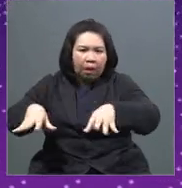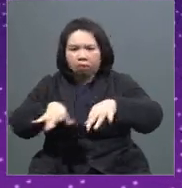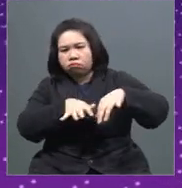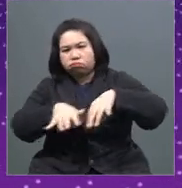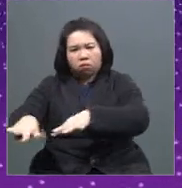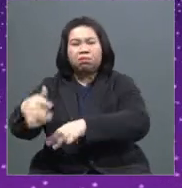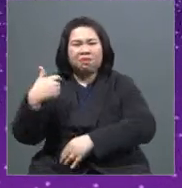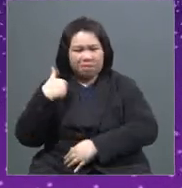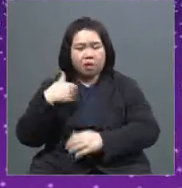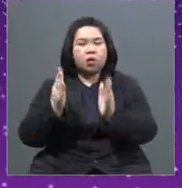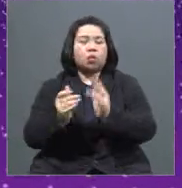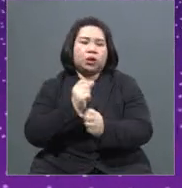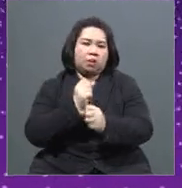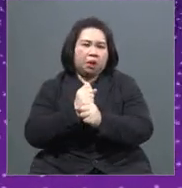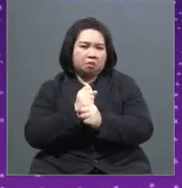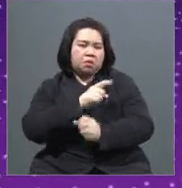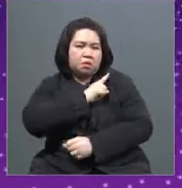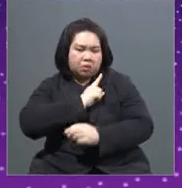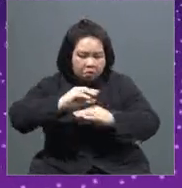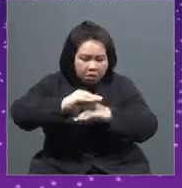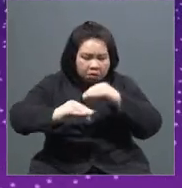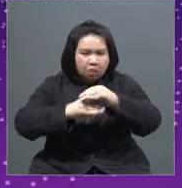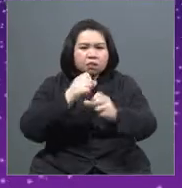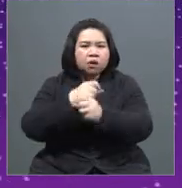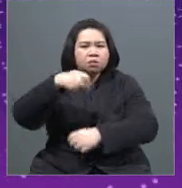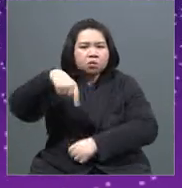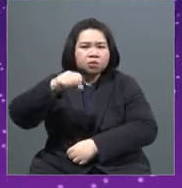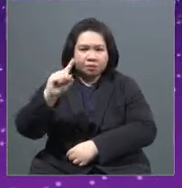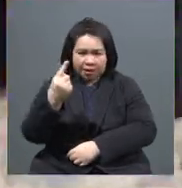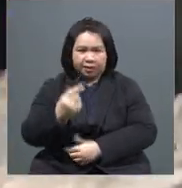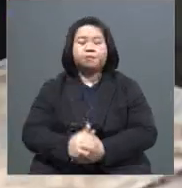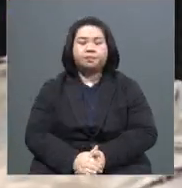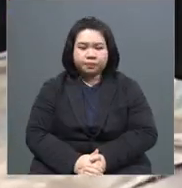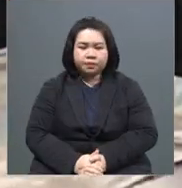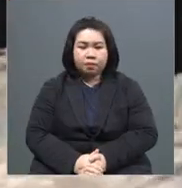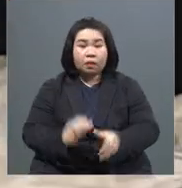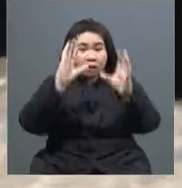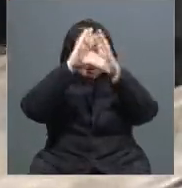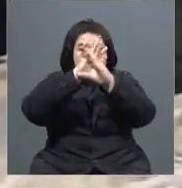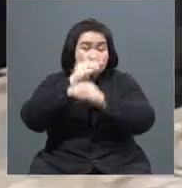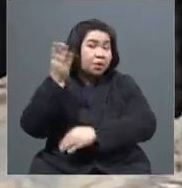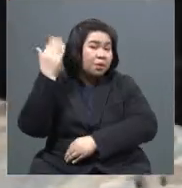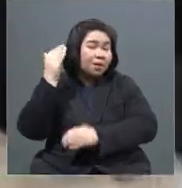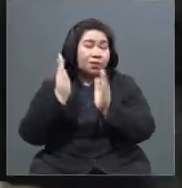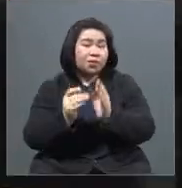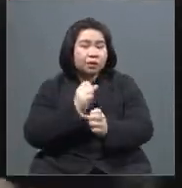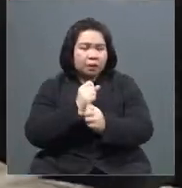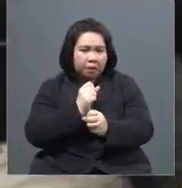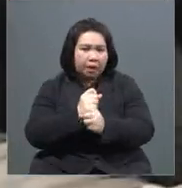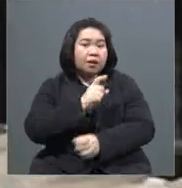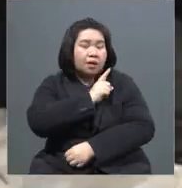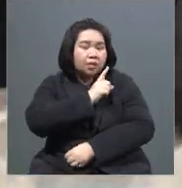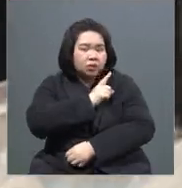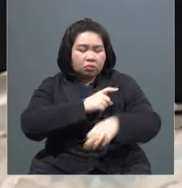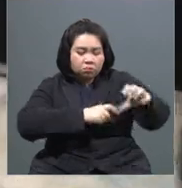ที่ต้องเร่งเข้าไปซ่อมแซมแล้วก็เฝ้าระวังกันทั้งคืนเนี่ยตลอดทั้งคืนที่ผ่านมาครับเจ้าหน้าที่จากหน่วยงานที่เกี่ยวข้องหลายๆหน่วยง